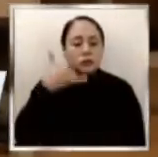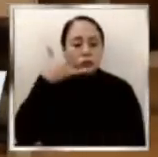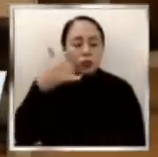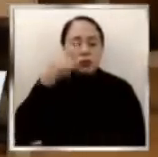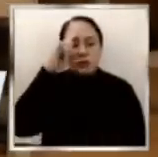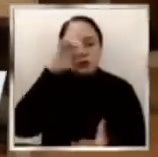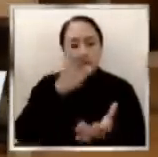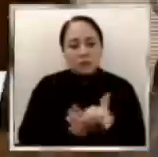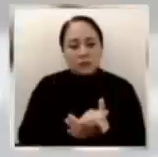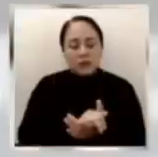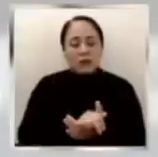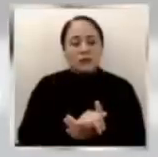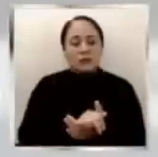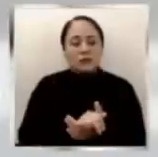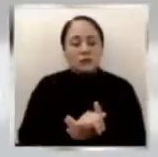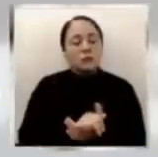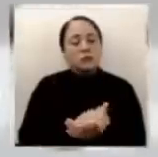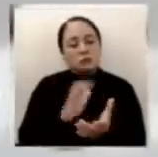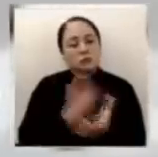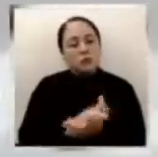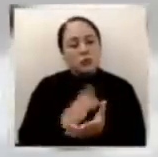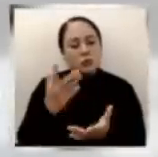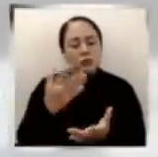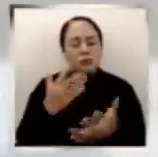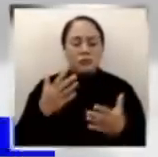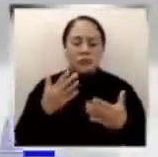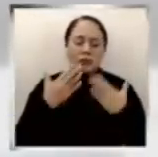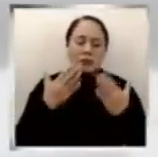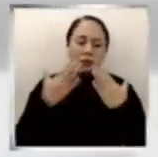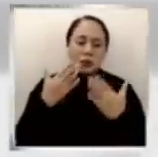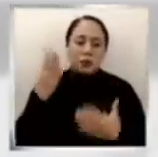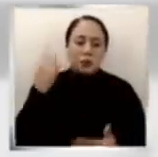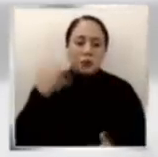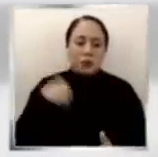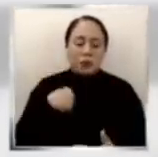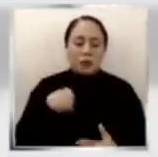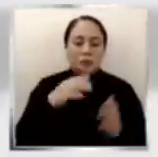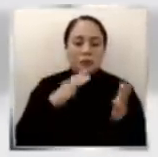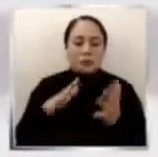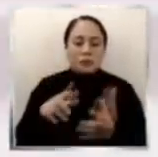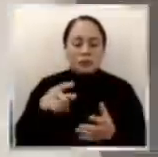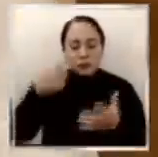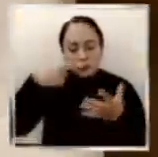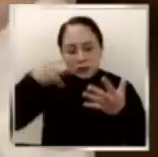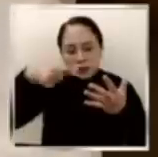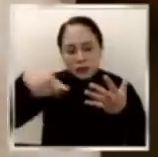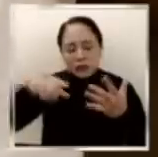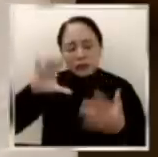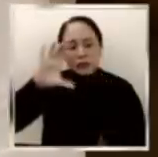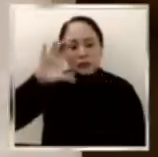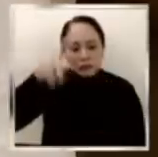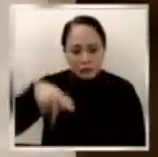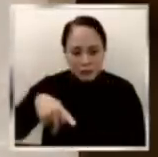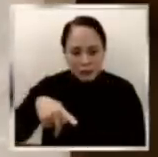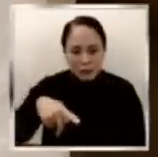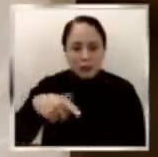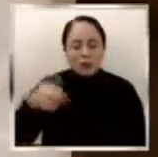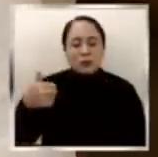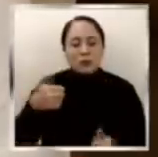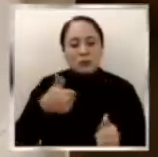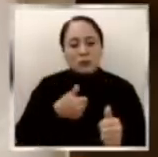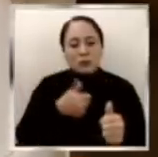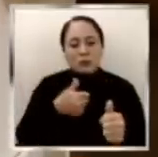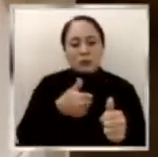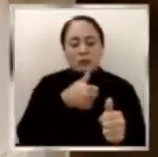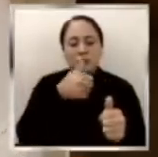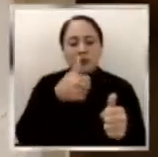si Vijay Yambao. Laking pasasalamat pa ni Camille na may naka-install na tracker sa kanyang cellphone. Sinundan ng asawa ko at ng anak ko